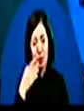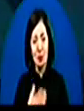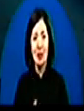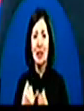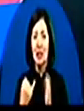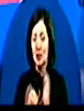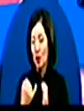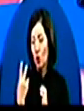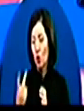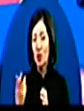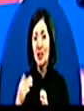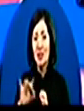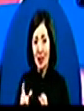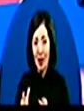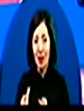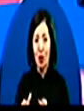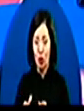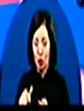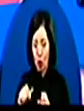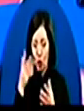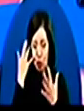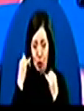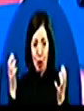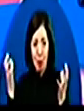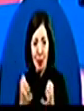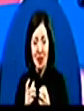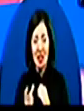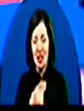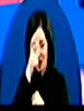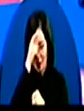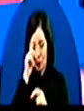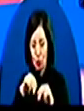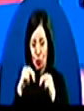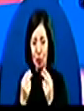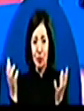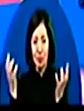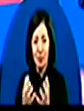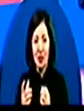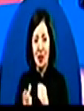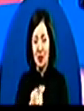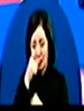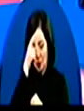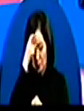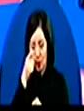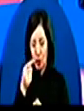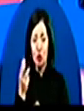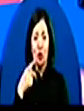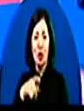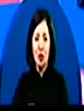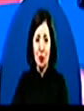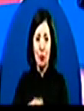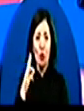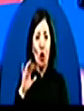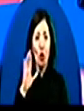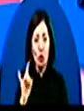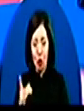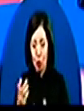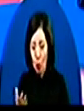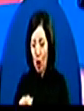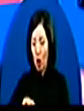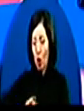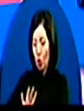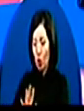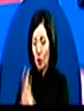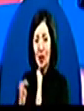62 дахь удаага зохион байгуулж байгаа энэ эрдмийн чуулганаар манай эмч мэрэгжилтэн эрдэмтэн докторууд COVID-19-ийн